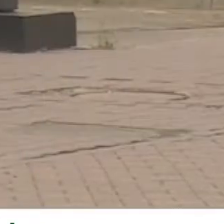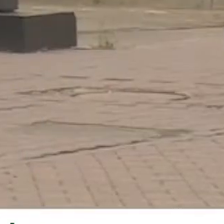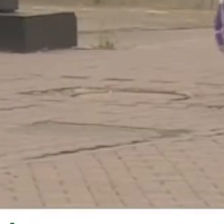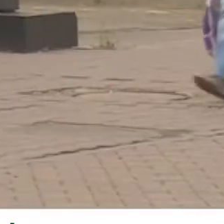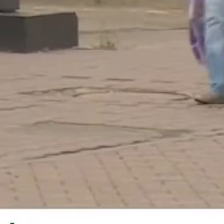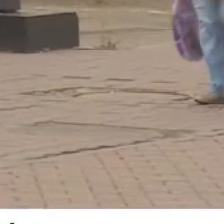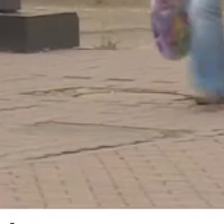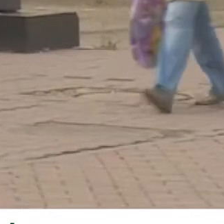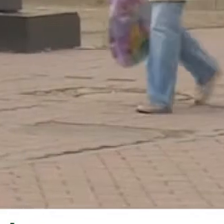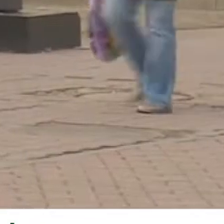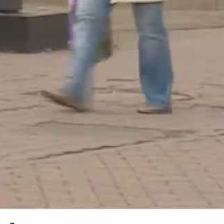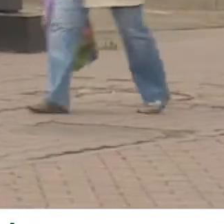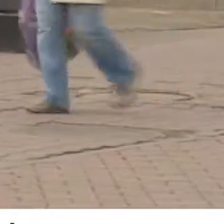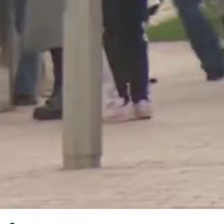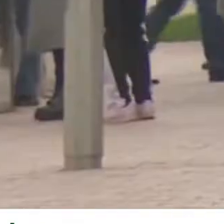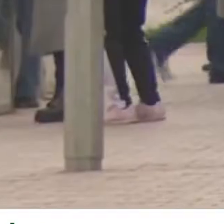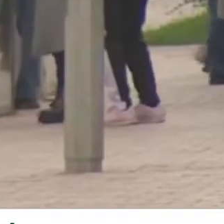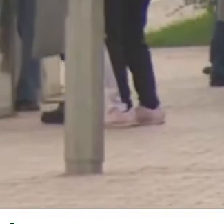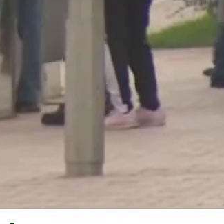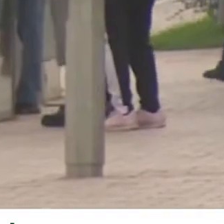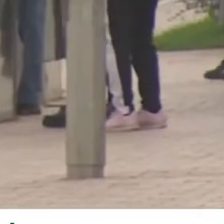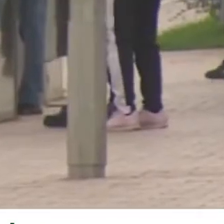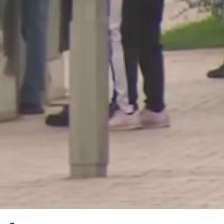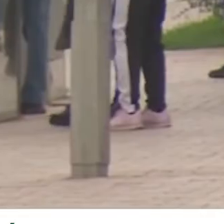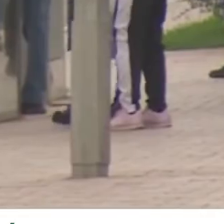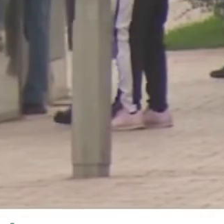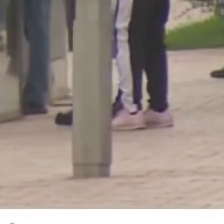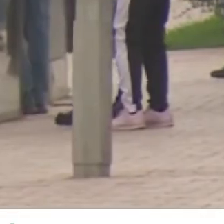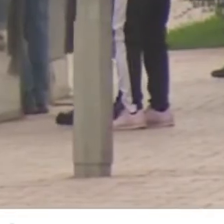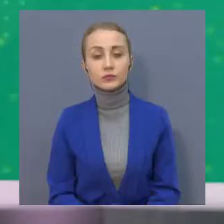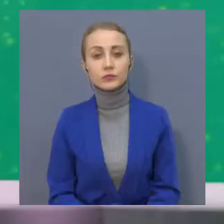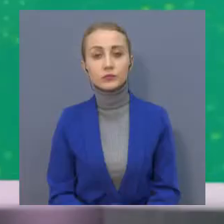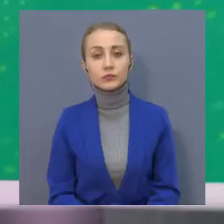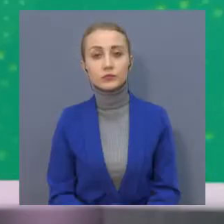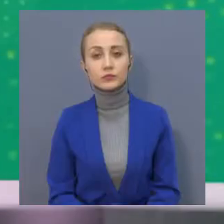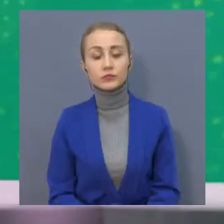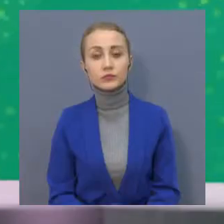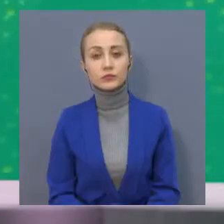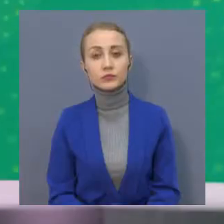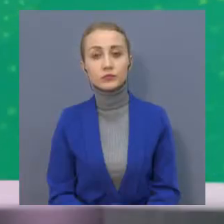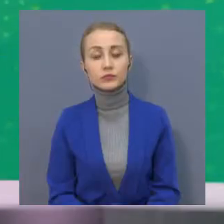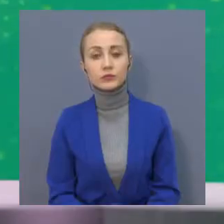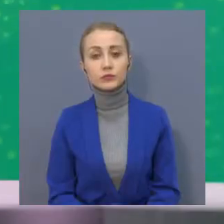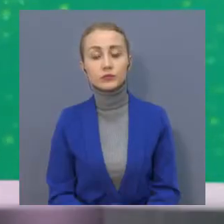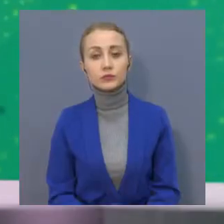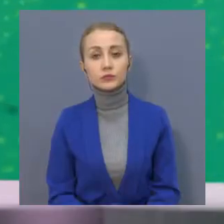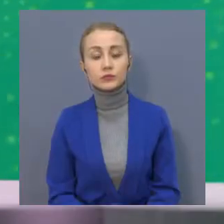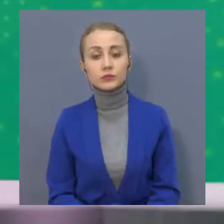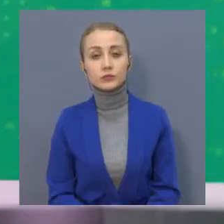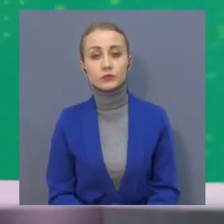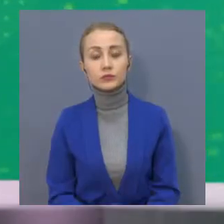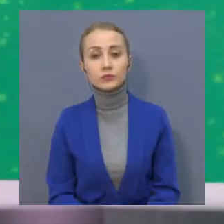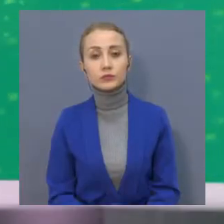статистикалық мәліметтерді жинақтап, түйткілді шешудің оңтайлы жолдарын қарастыруға мүмкіндік бермек. Қазақстандық кәсіпкерлердің құқығы тиісті